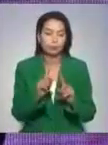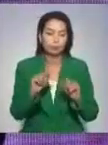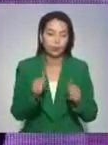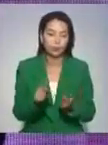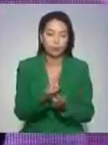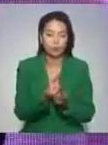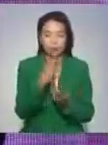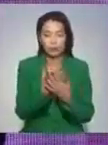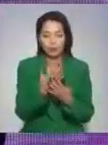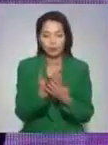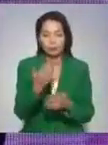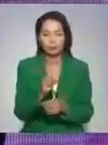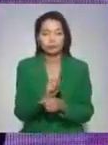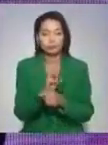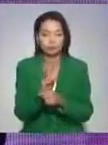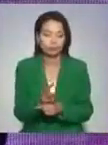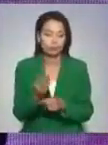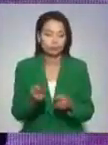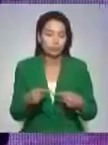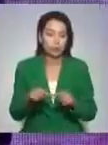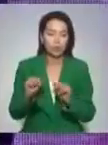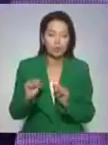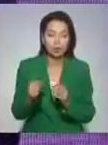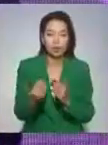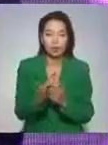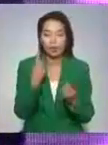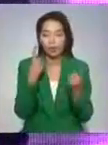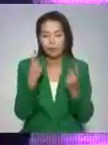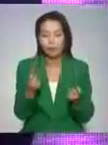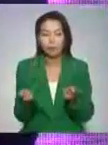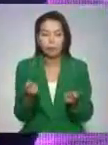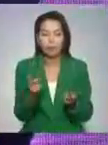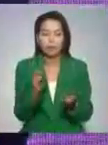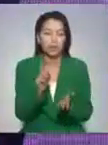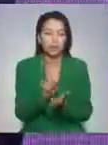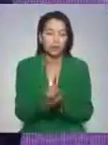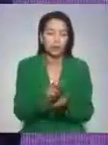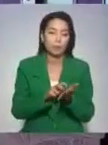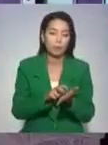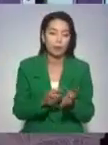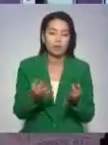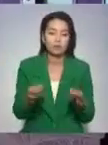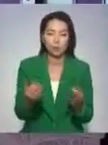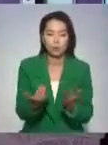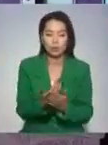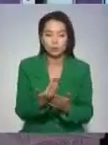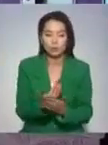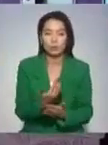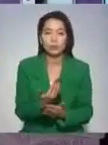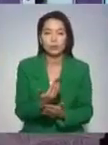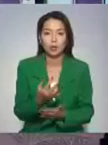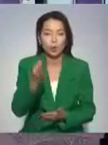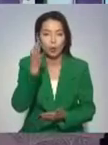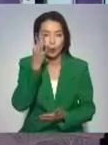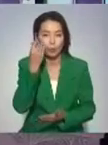СМИ должны просвещать общество и защищать от дезинформации. Правительство не должно бояться свободных СМИ. Напомню, в